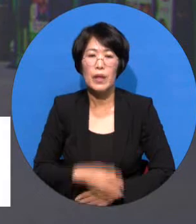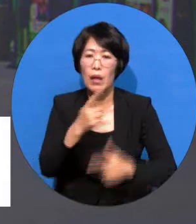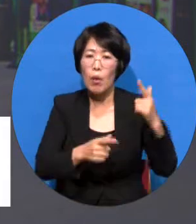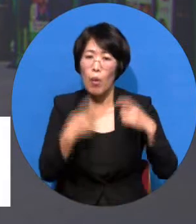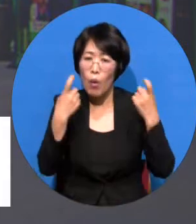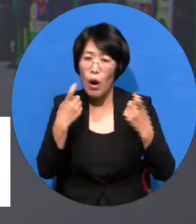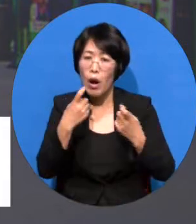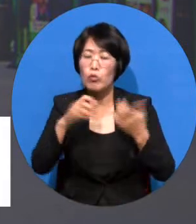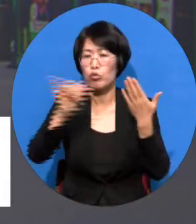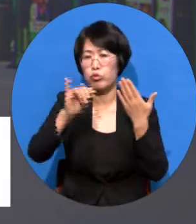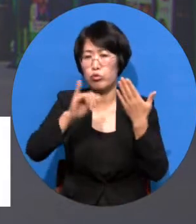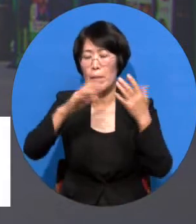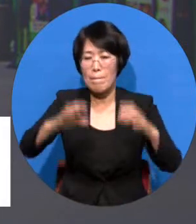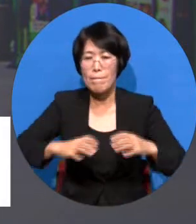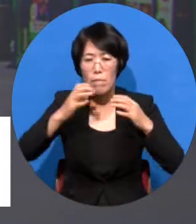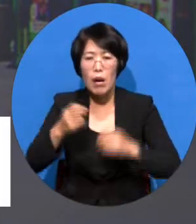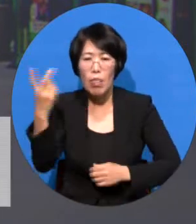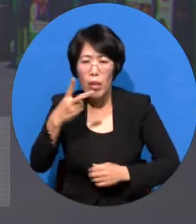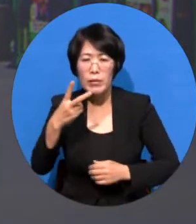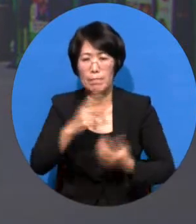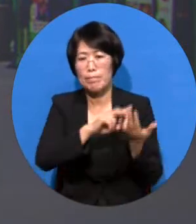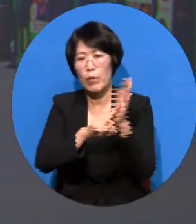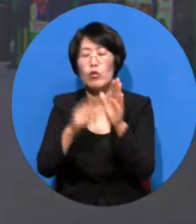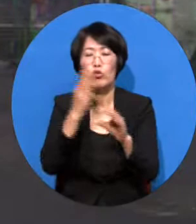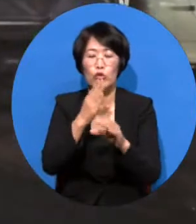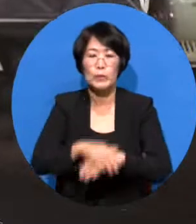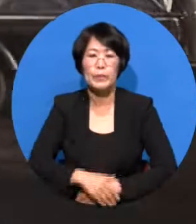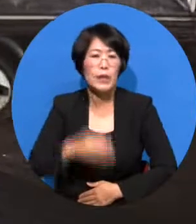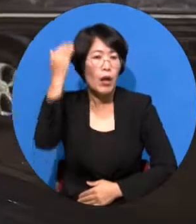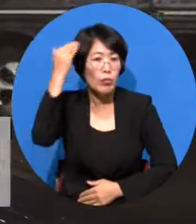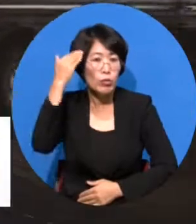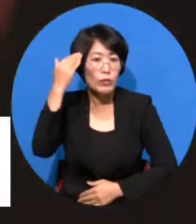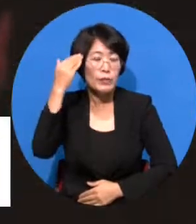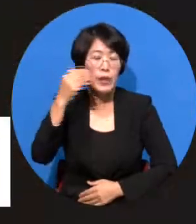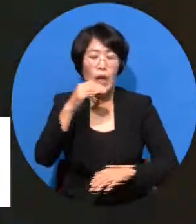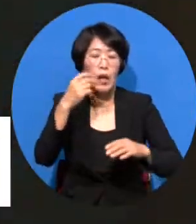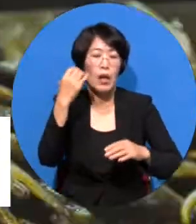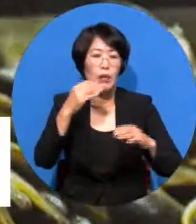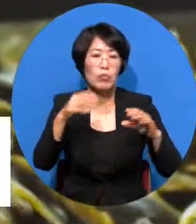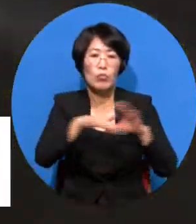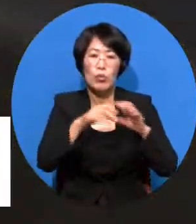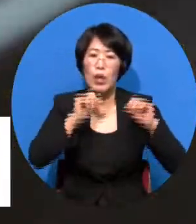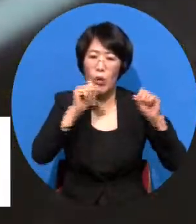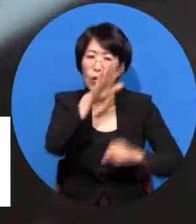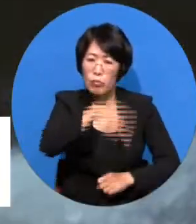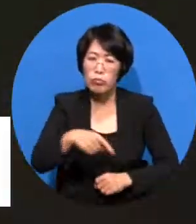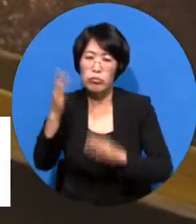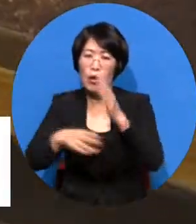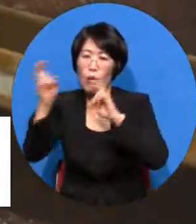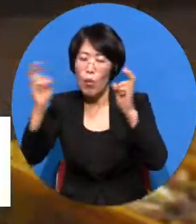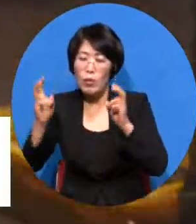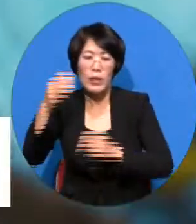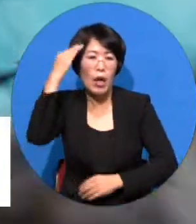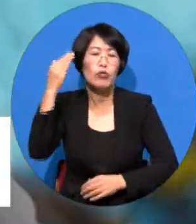목포 관광이 유튜브를 타고 세계에 다시 한번 알려지고 있습니다. 문화체육관광부와 한국관광공사가 제작한 필 더 리듬